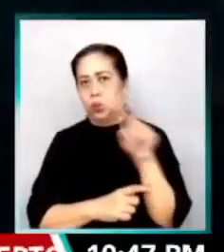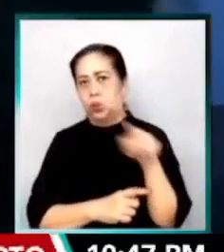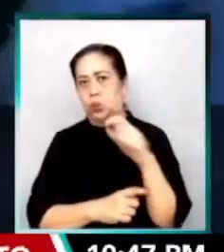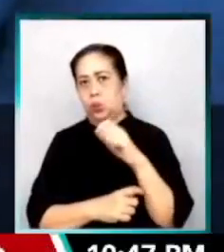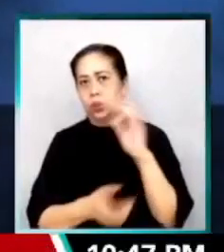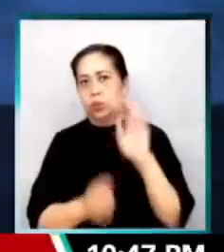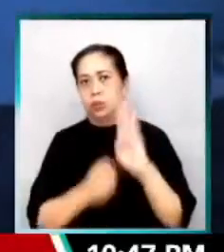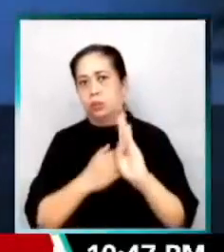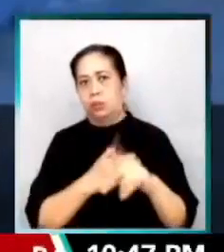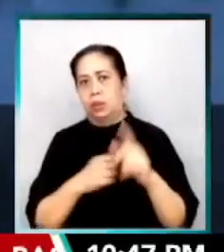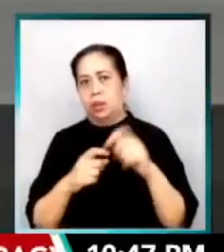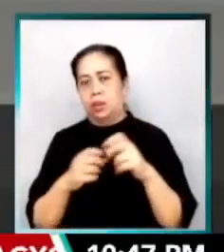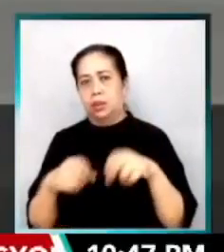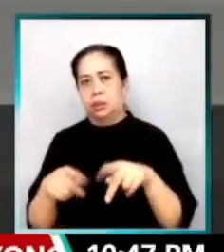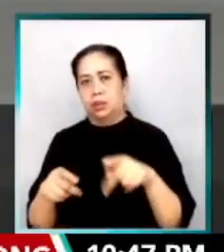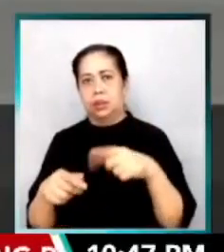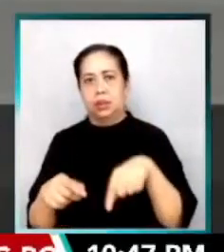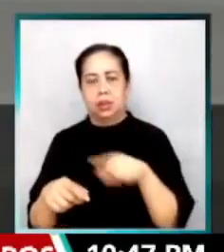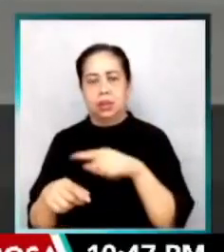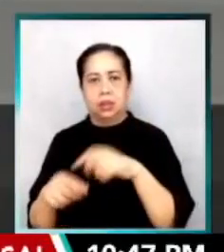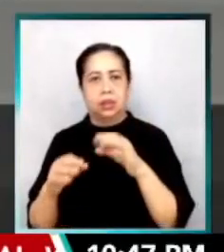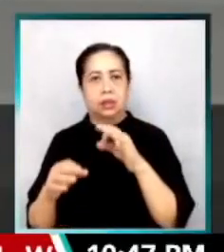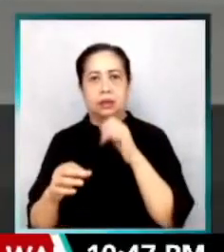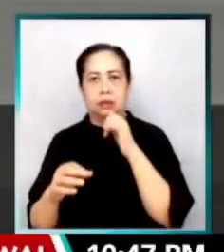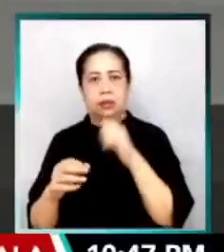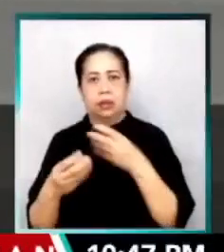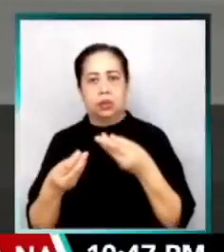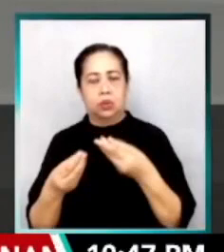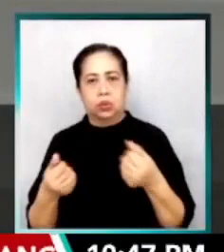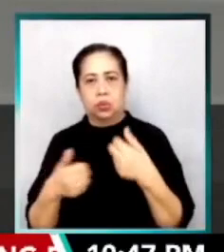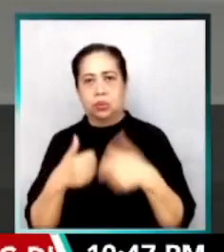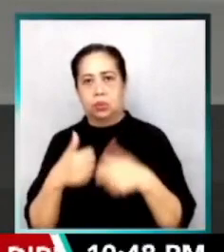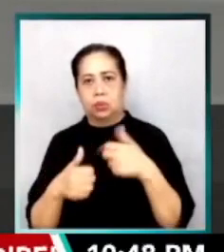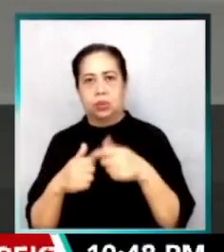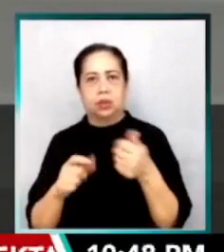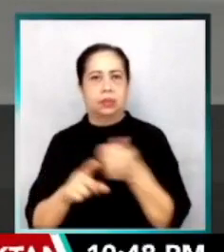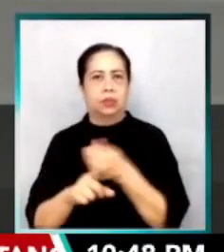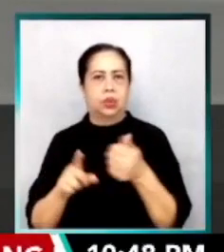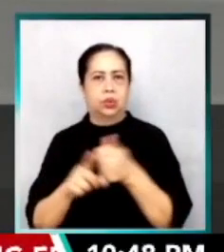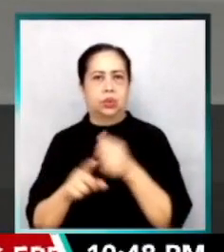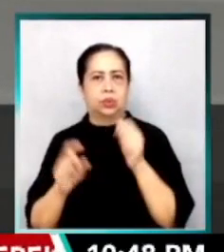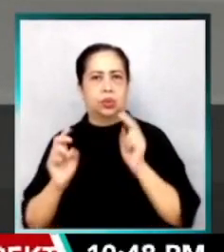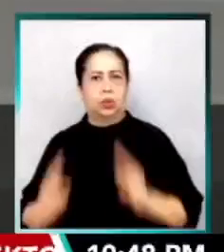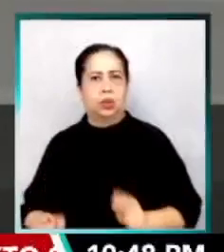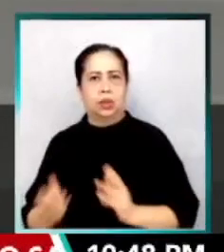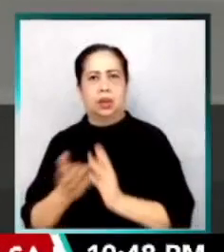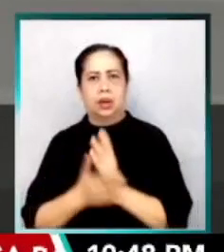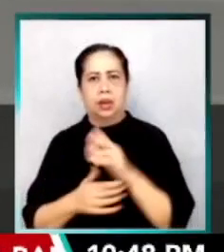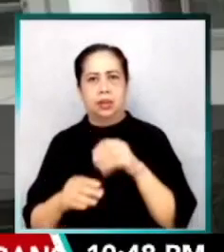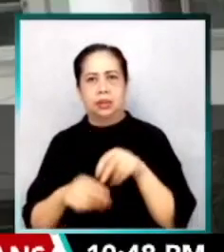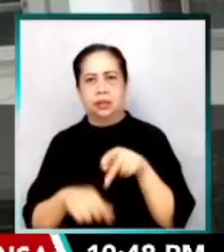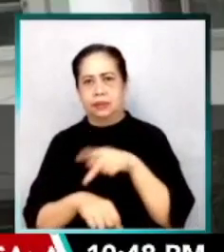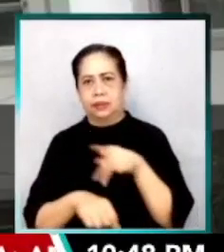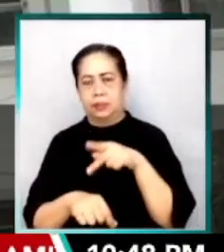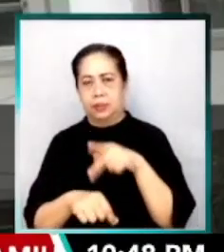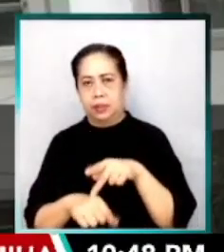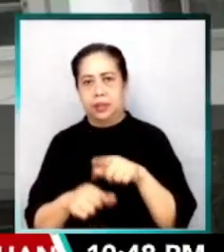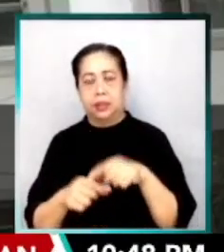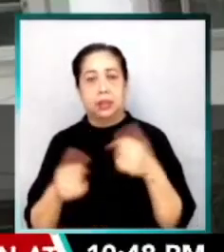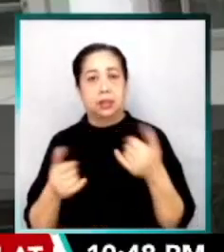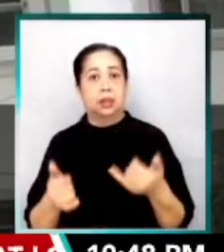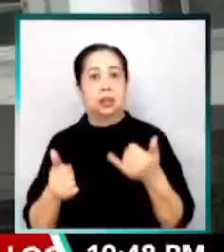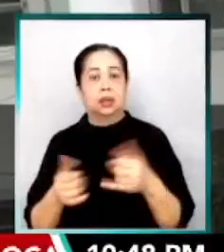ang pribilehiyong yan kung hindi mareresolba ang pag-abuso sa mga karapatang pantao sa bansa. Sa kasalukuyan,